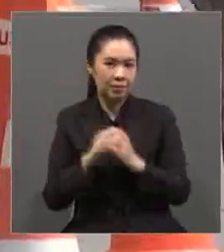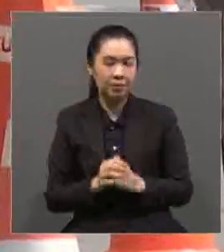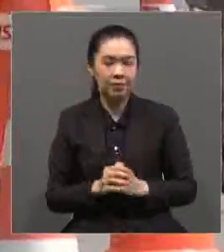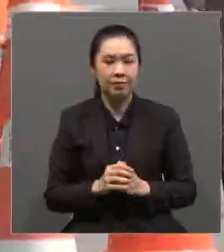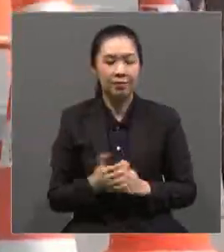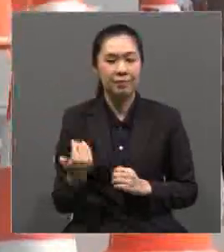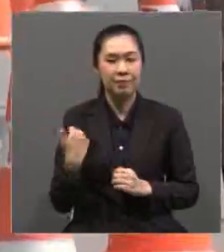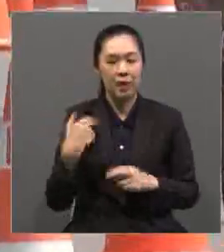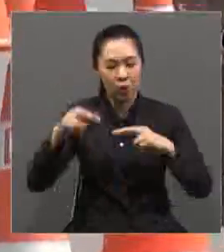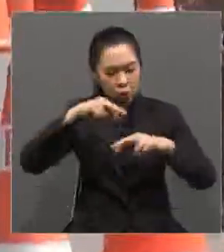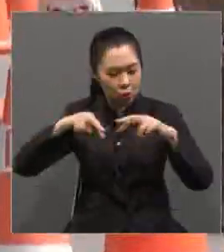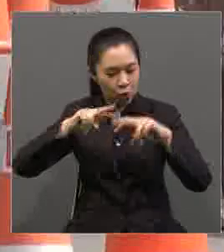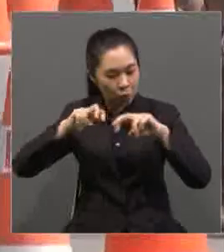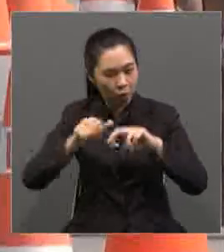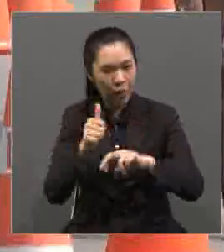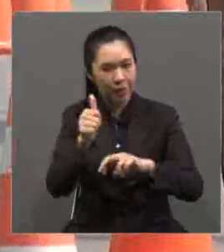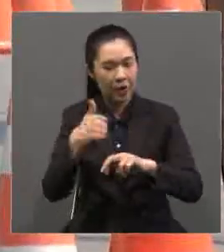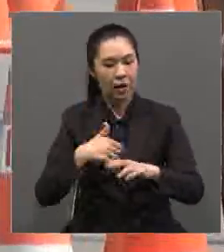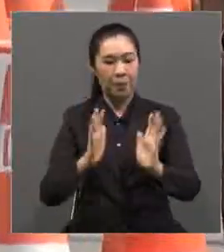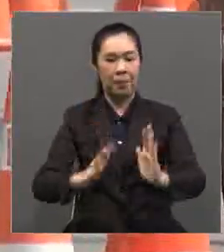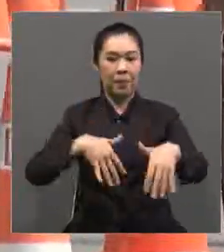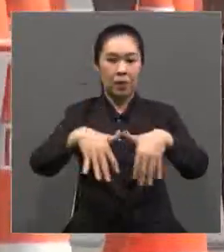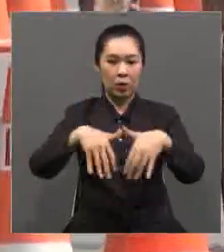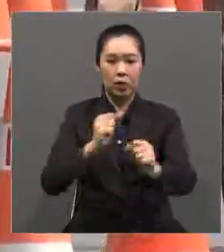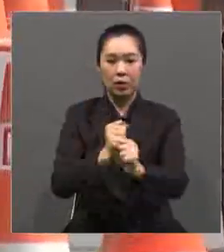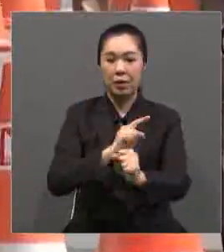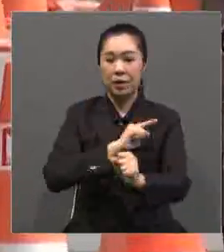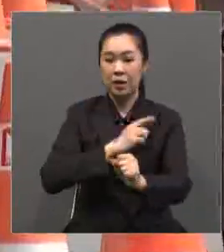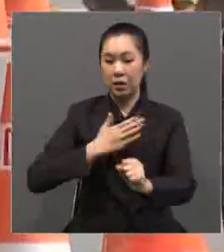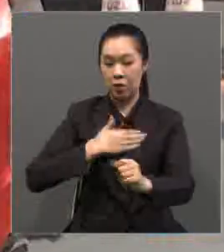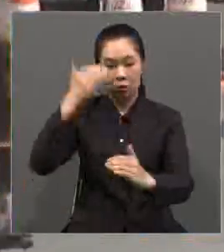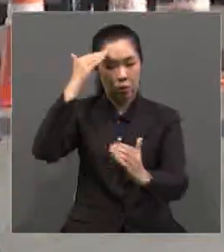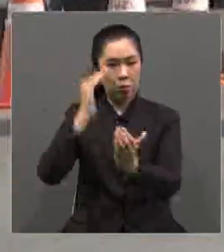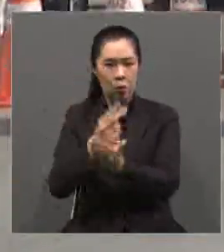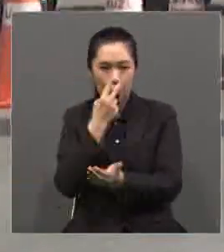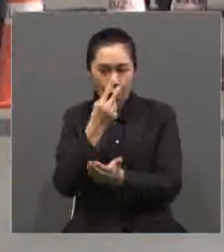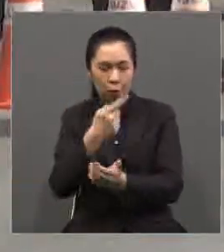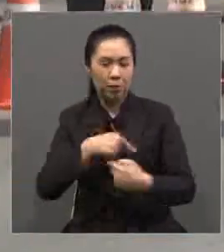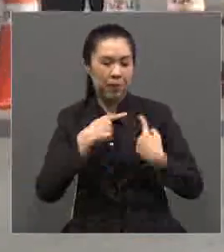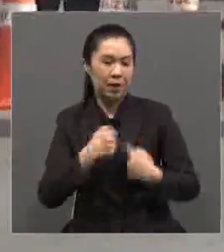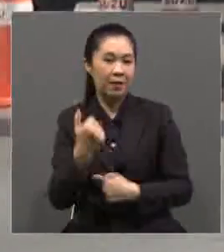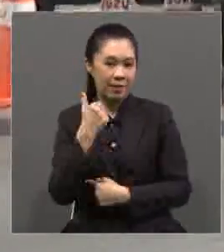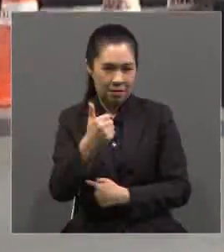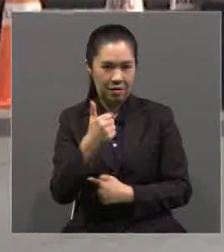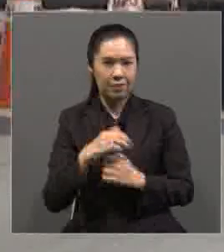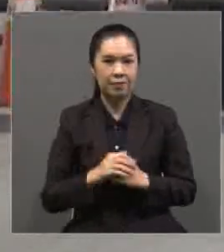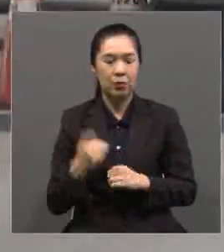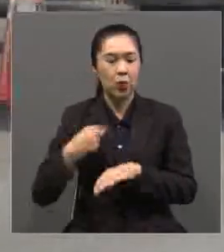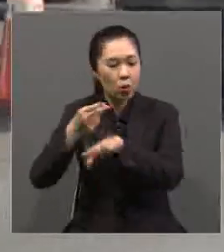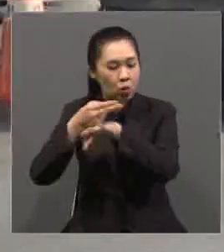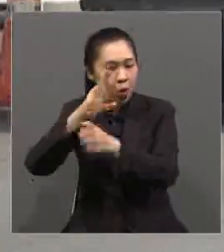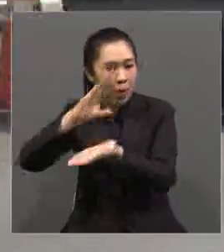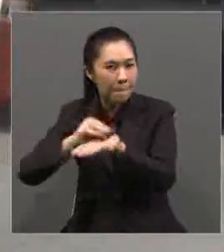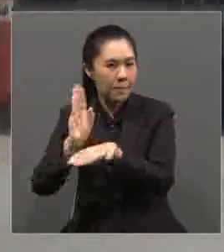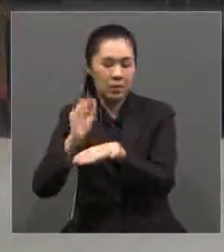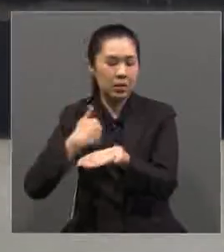สอบได้ให้ประชาชนนั้นเกิดความเชื่อมั่นในการปฏิบัติหน้าที่หากไม่มีบอดี้แคมเนี่ยห้ามตั้งจุดตรวจเลยนะคะแล้วก็ที่ส